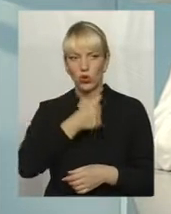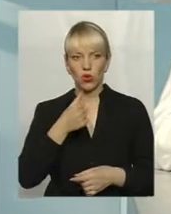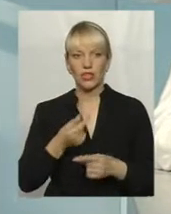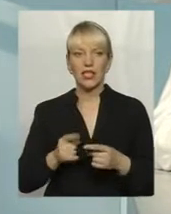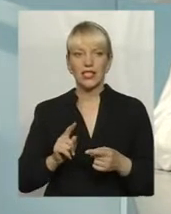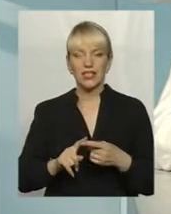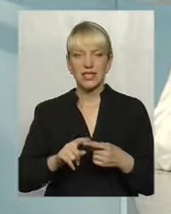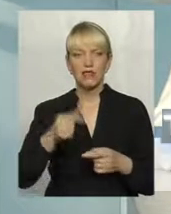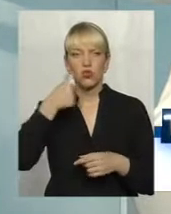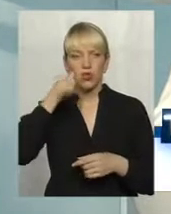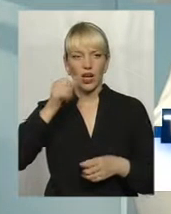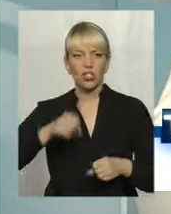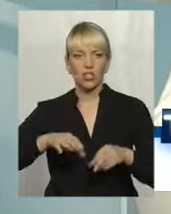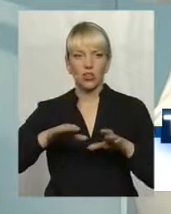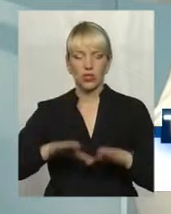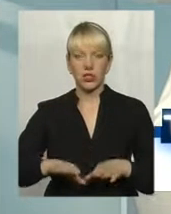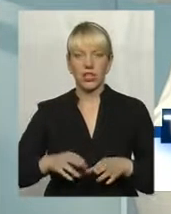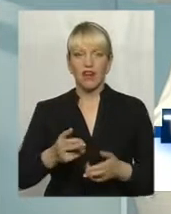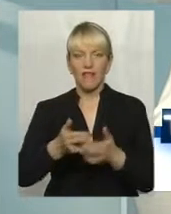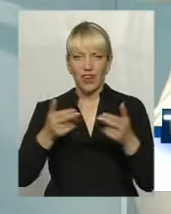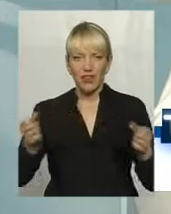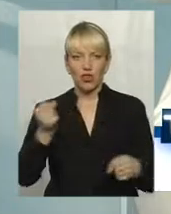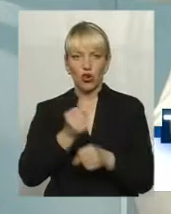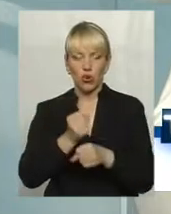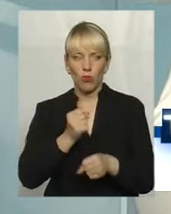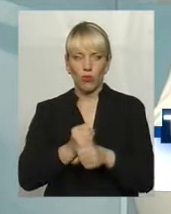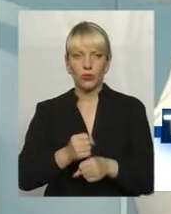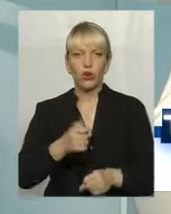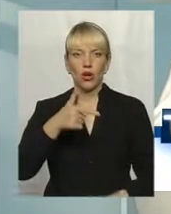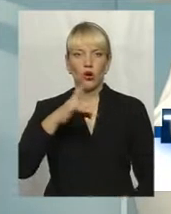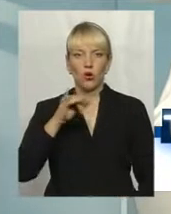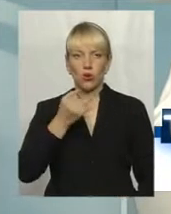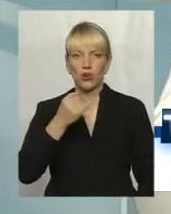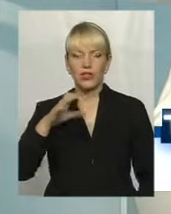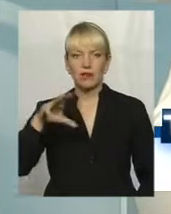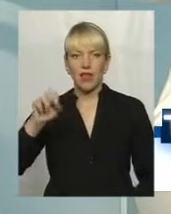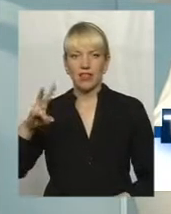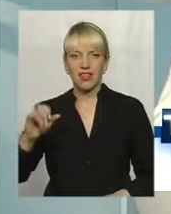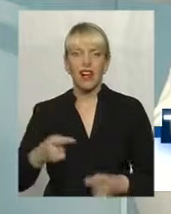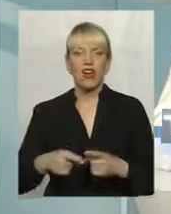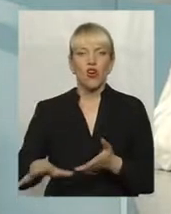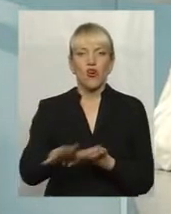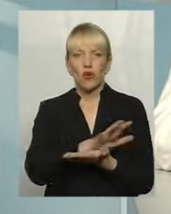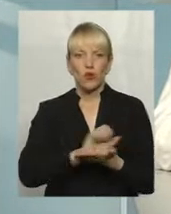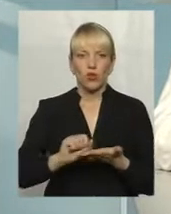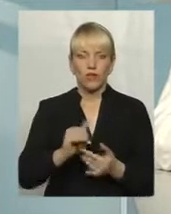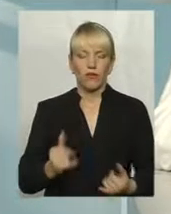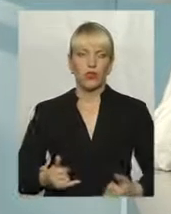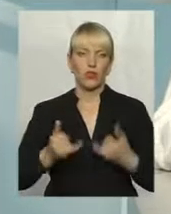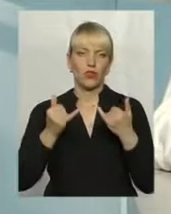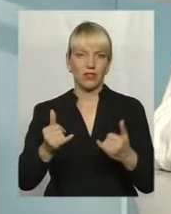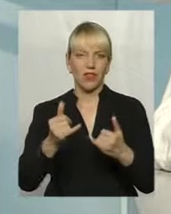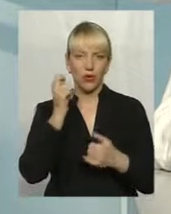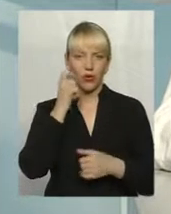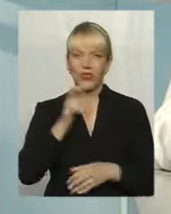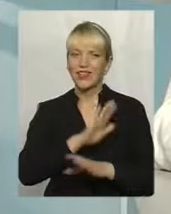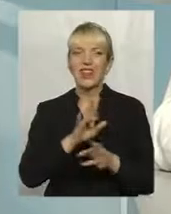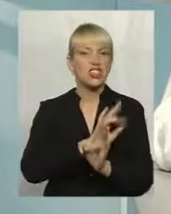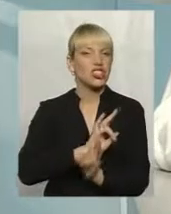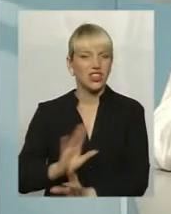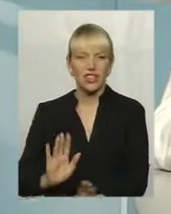Резолюція вчорашня – визнати роботу уряду Гройсмана руйнівною для нашої країни. Не шкідливою,